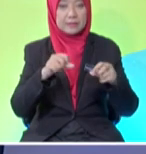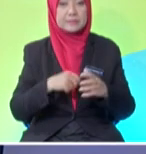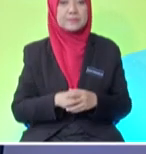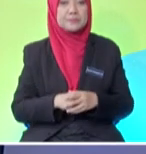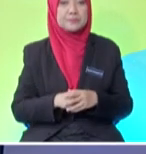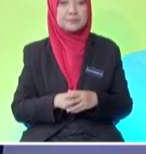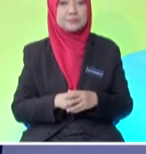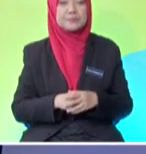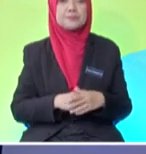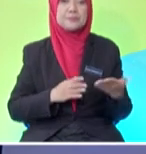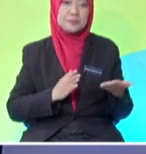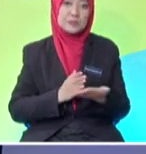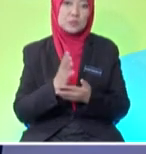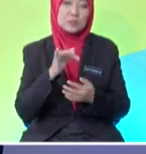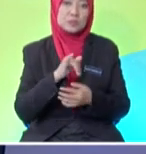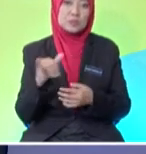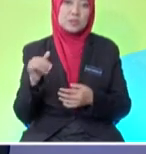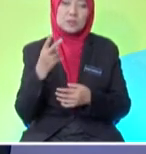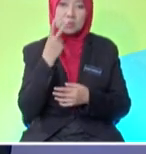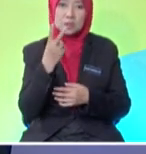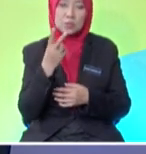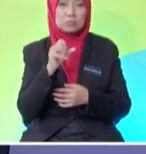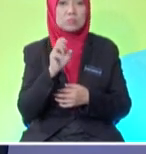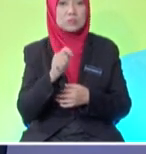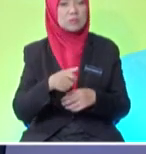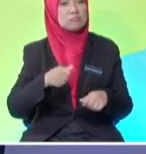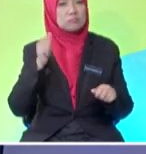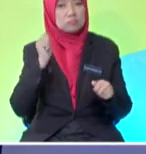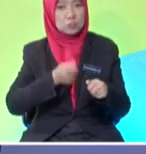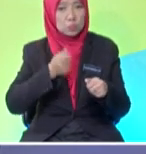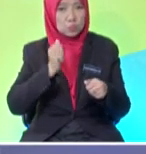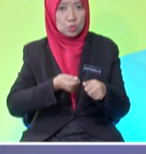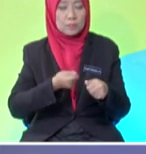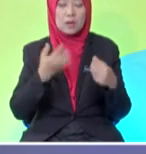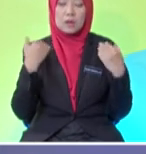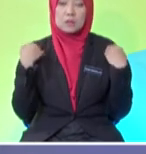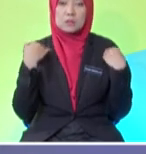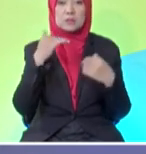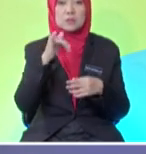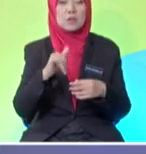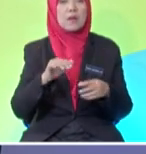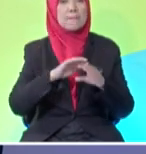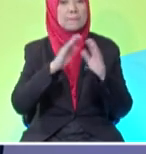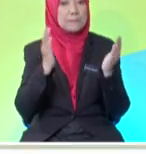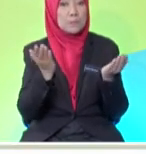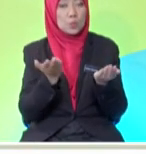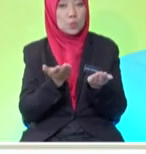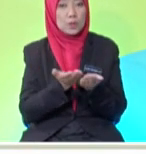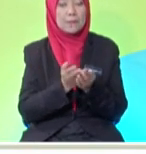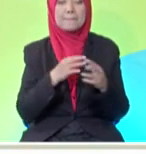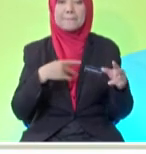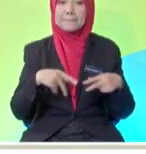seterusnya kita lihat set Tukul terdapat jenis Tukul kepala bulat Tukul kepala plastik